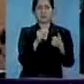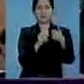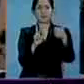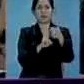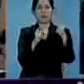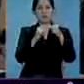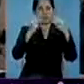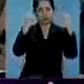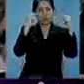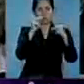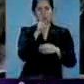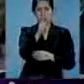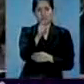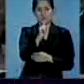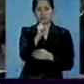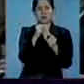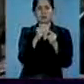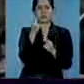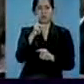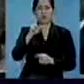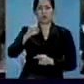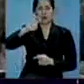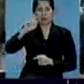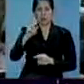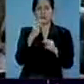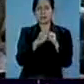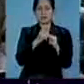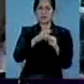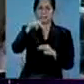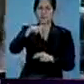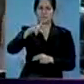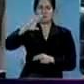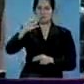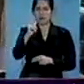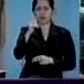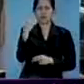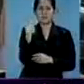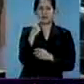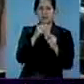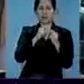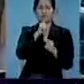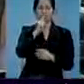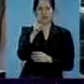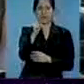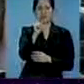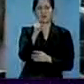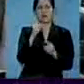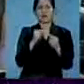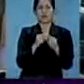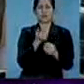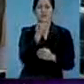านคดีที่นายพิชาวิจิตรศิลป์ไปแจ้งความร้องทุกข์ให้ดำเนิน